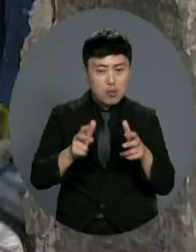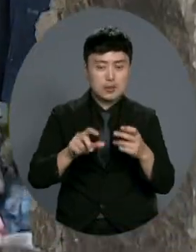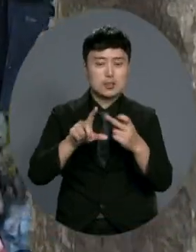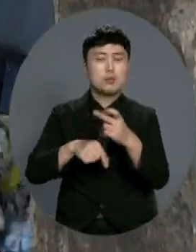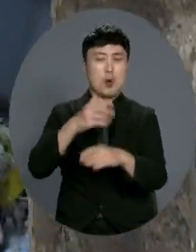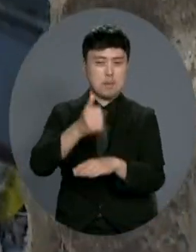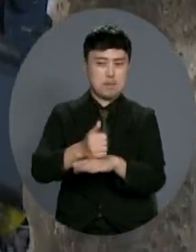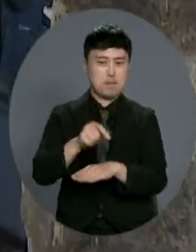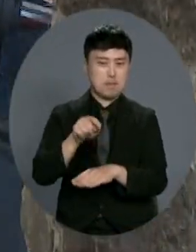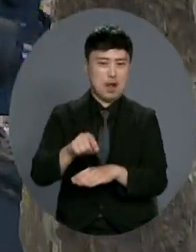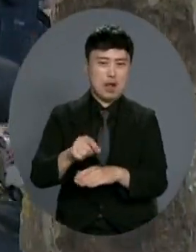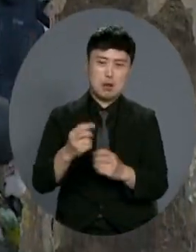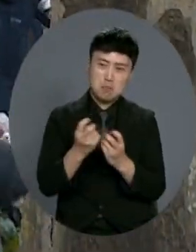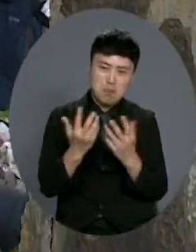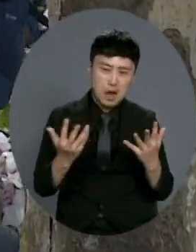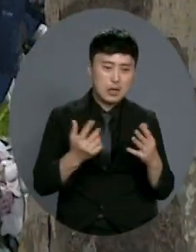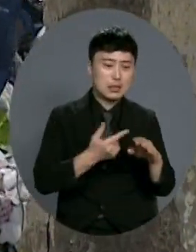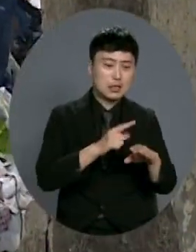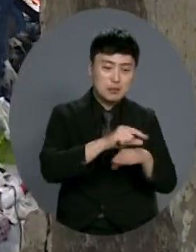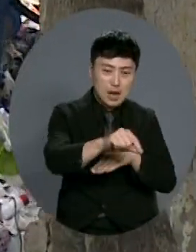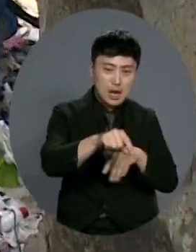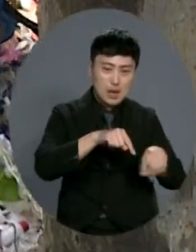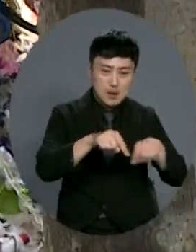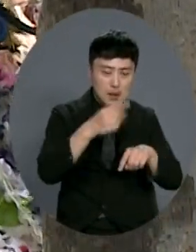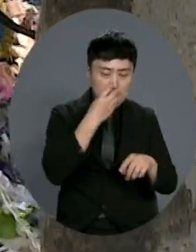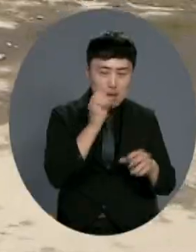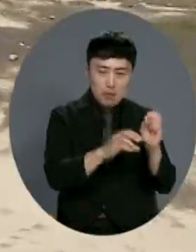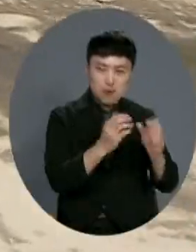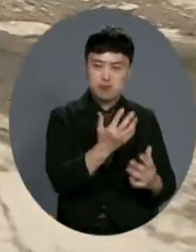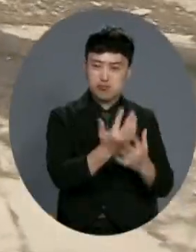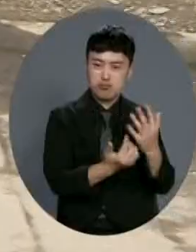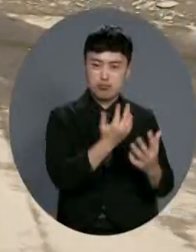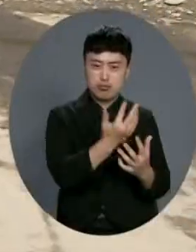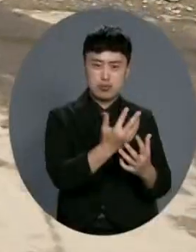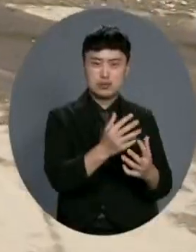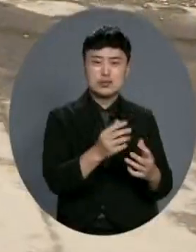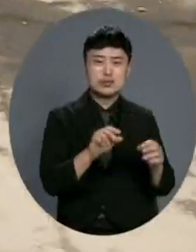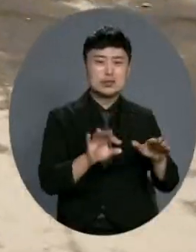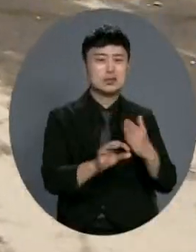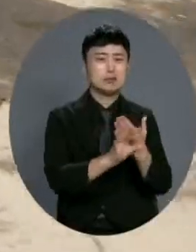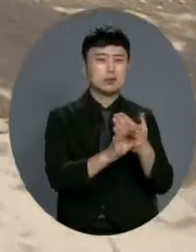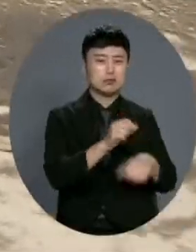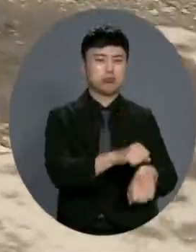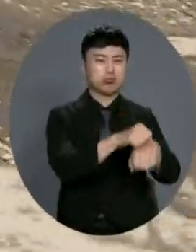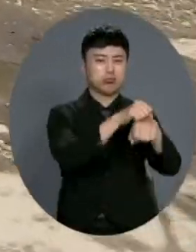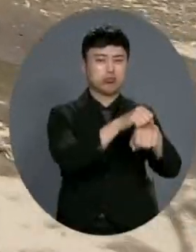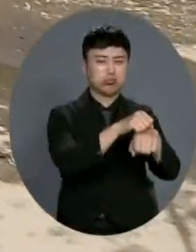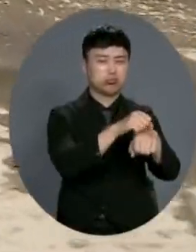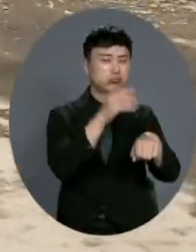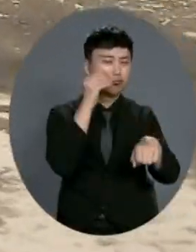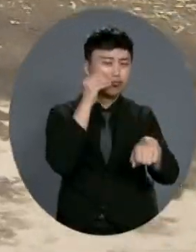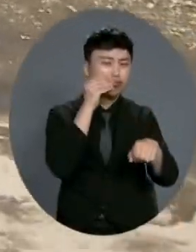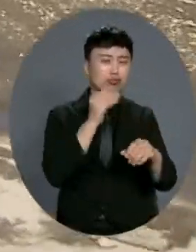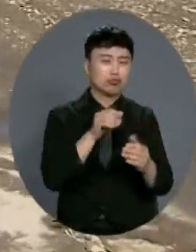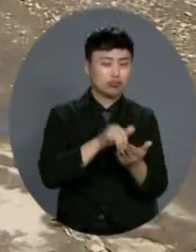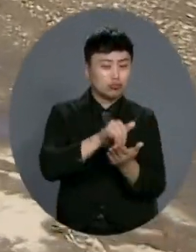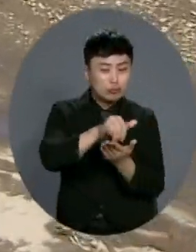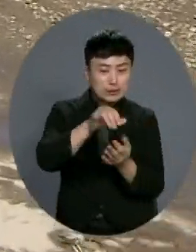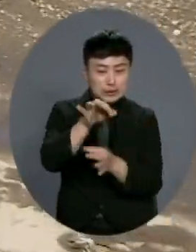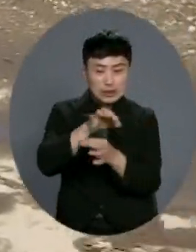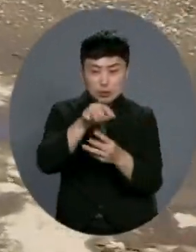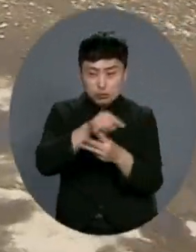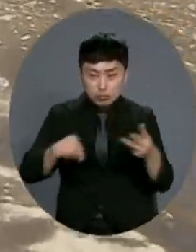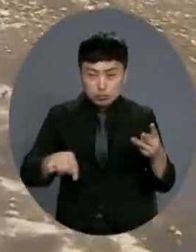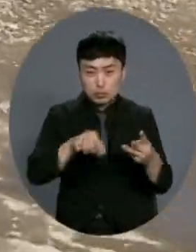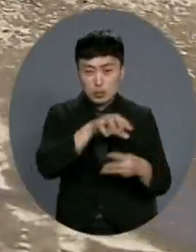연말입니다. 어쩔 수 없이 지자체들은 처리하지 못한 쓰레기를 야적장에 쌓아두고 있습니다. 문경, 상주 등 자체 소각장이